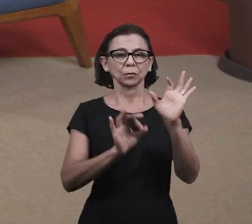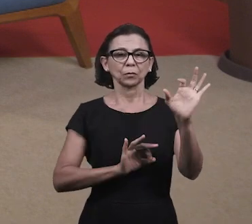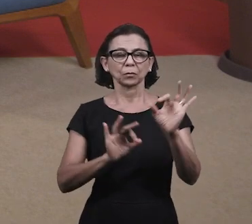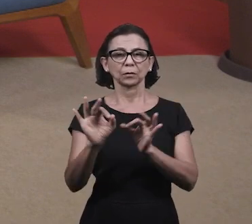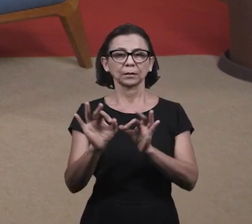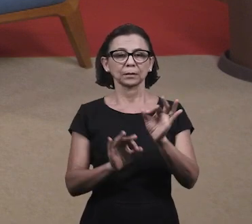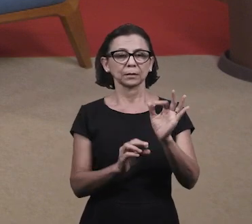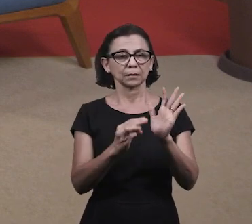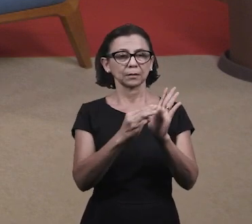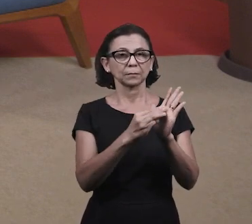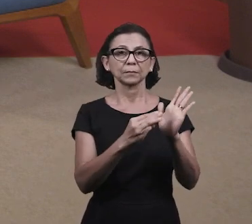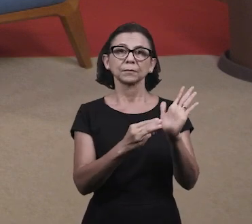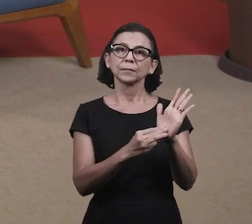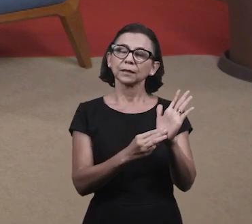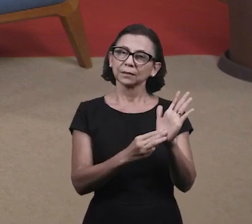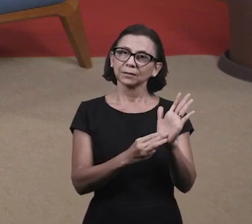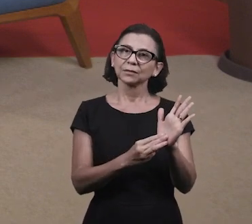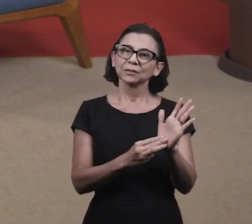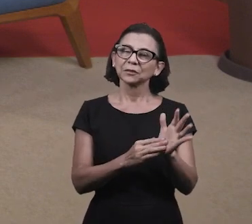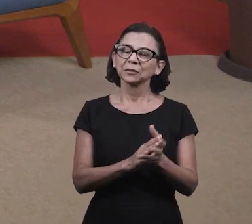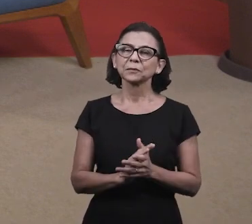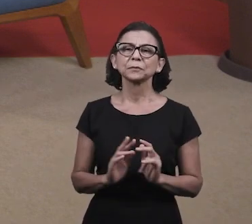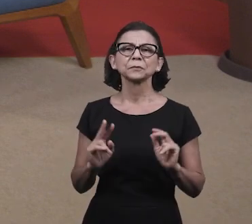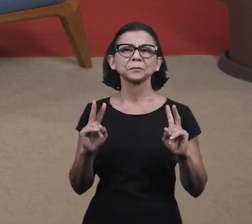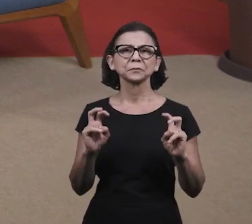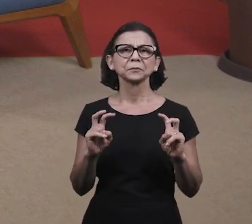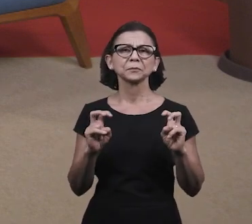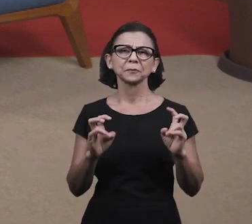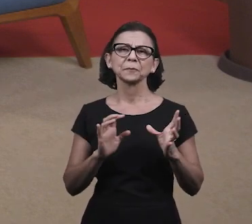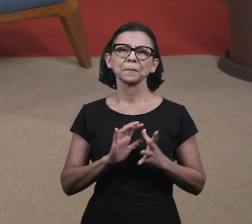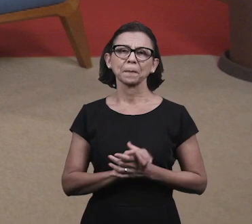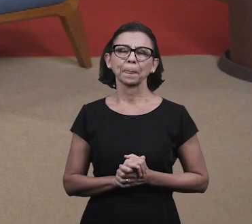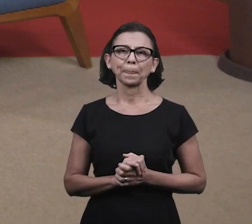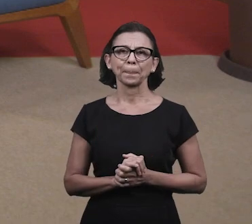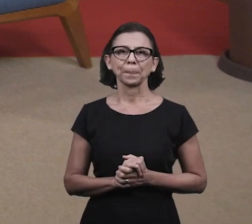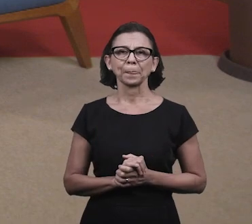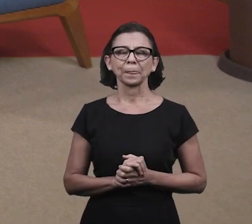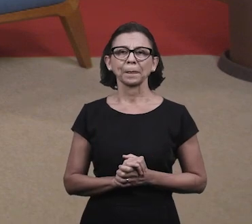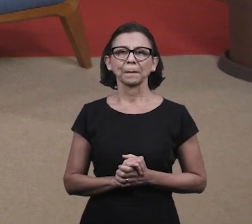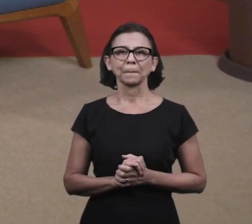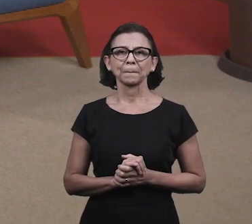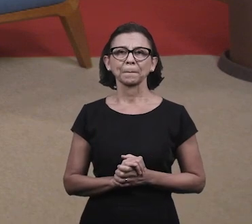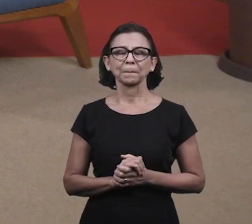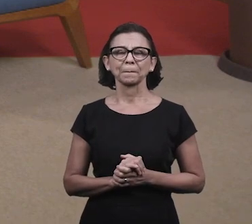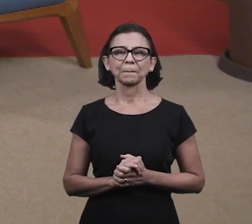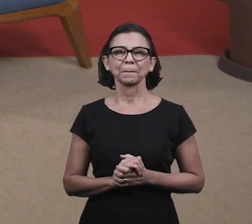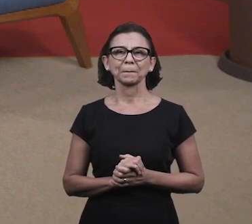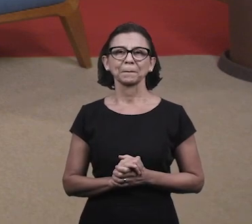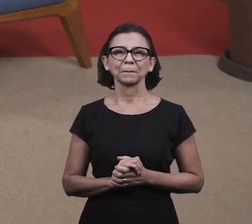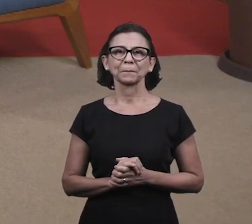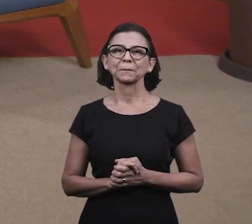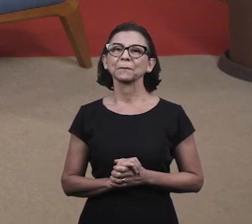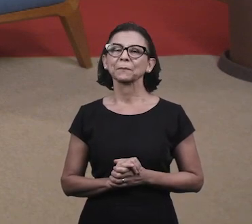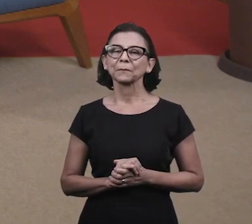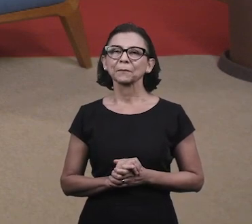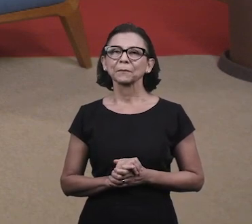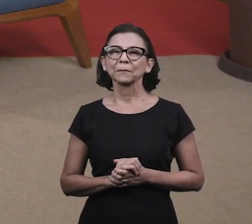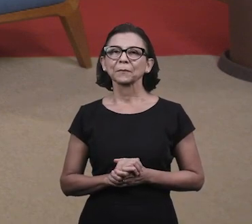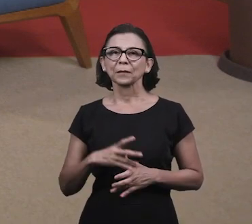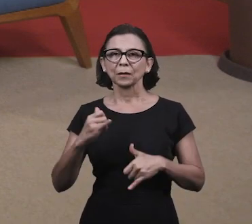organisation et méthode. Et la thématique qui est abordée, c'est le rôle de jeu